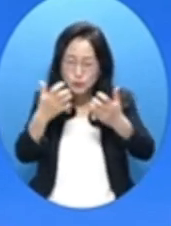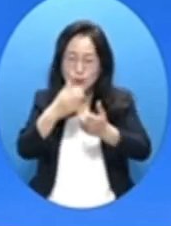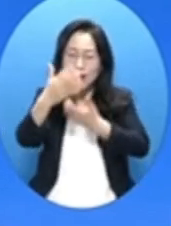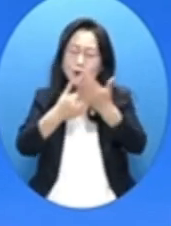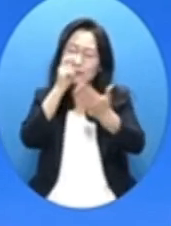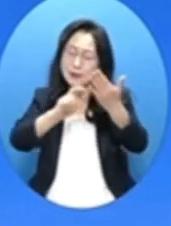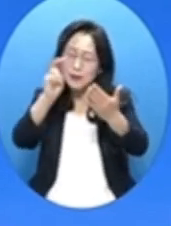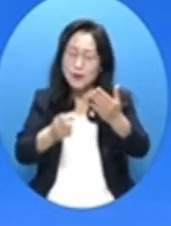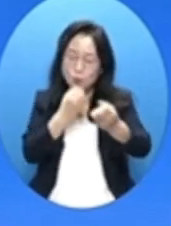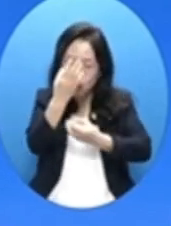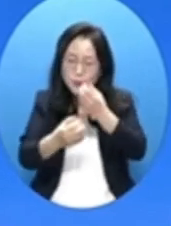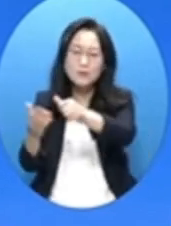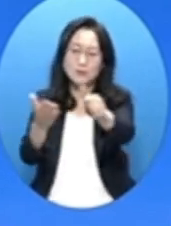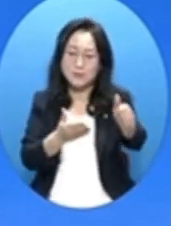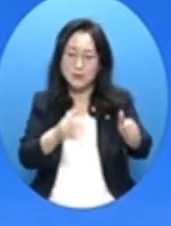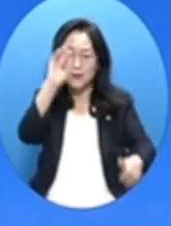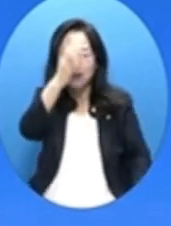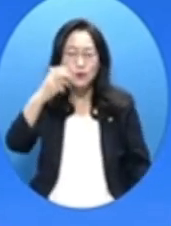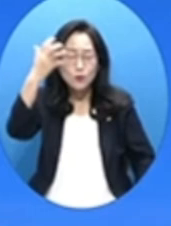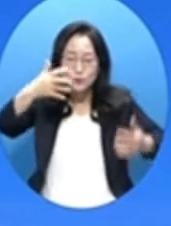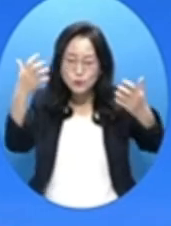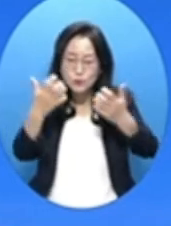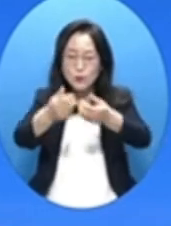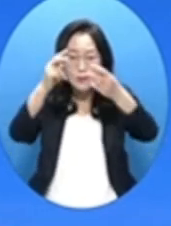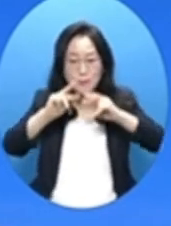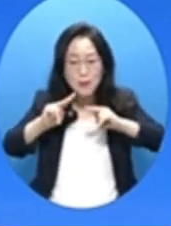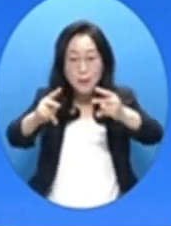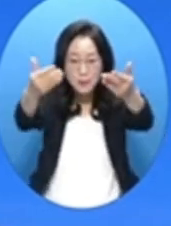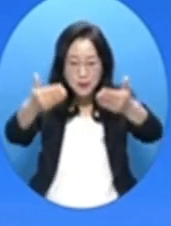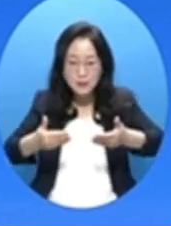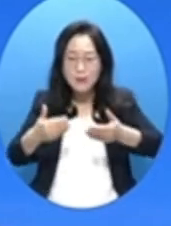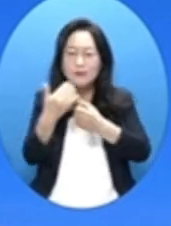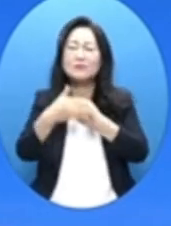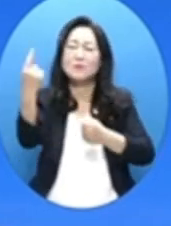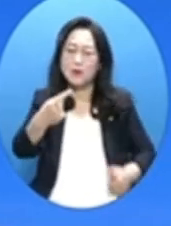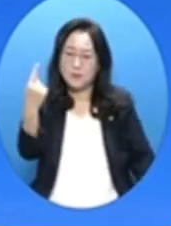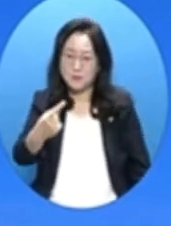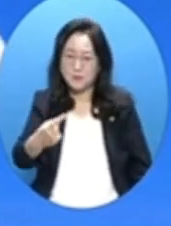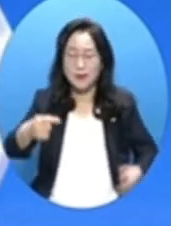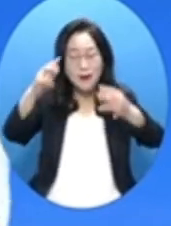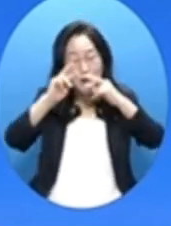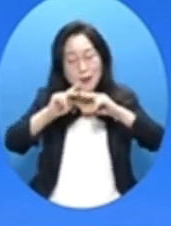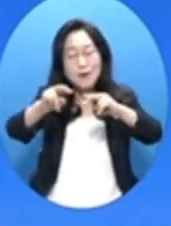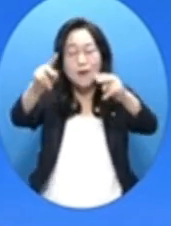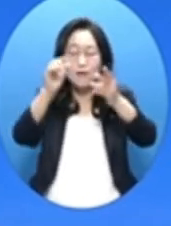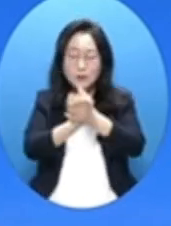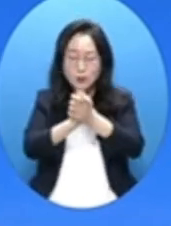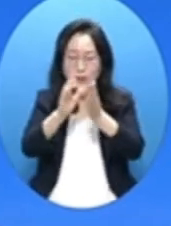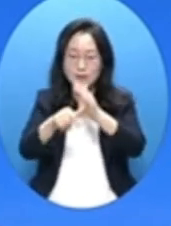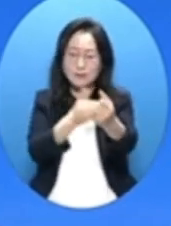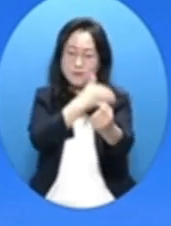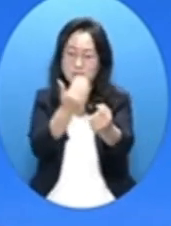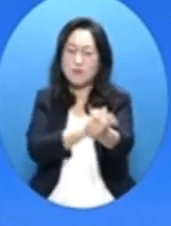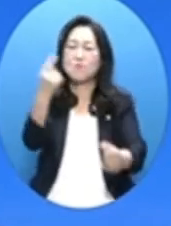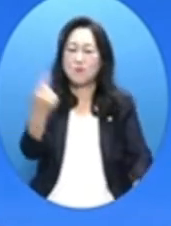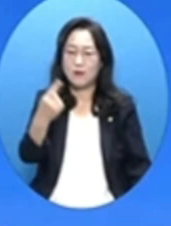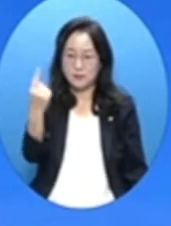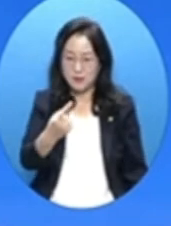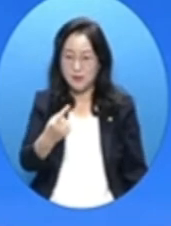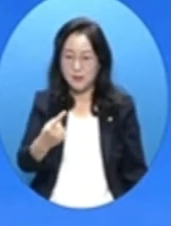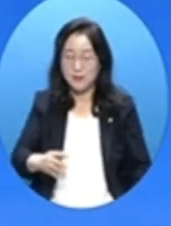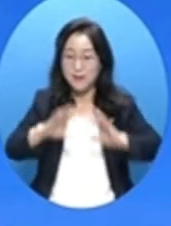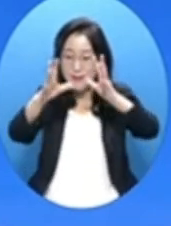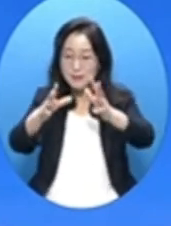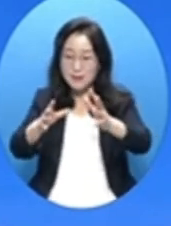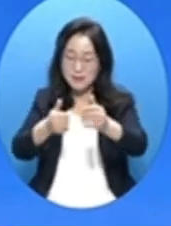것입니다. 성령 충만 받고 방언으로 기도할 때 하나님의 은혜가 임합니다. 성령 충만 받고 방언으로 기도할 때 우리에게 능력이 임하는 것입니다. 세상을 이길 수